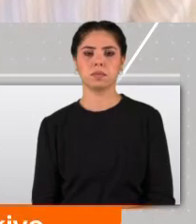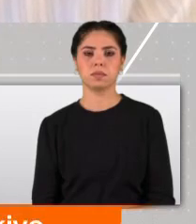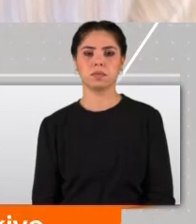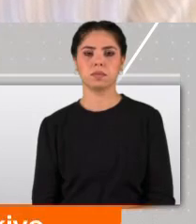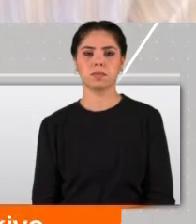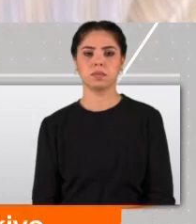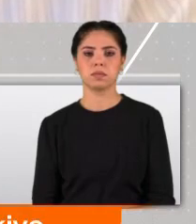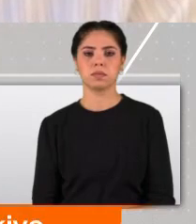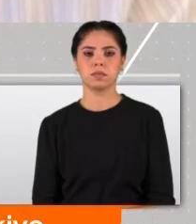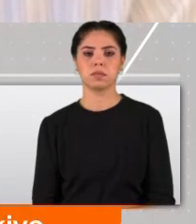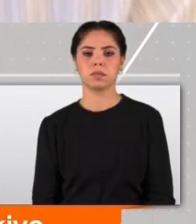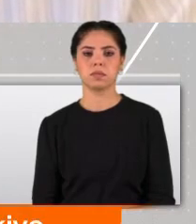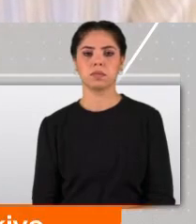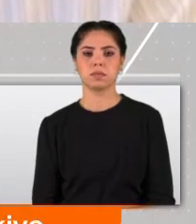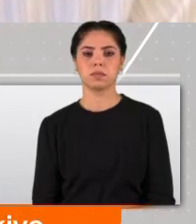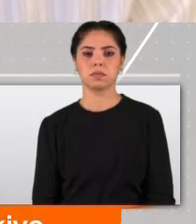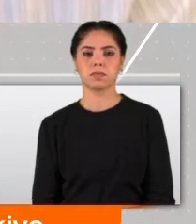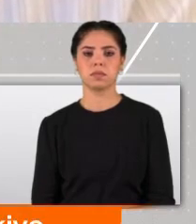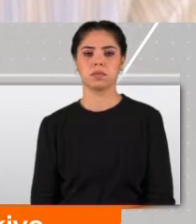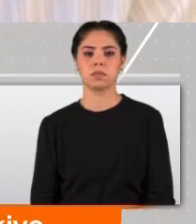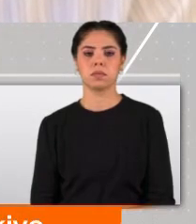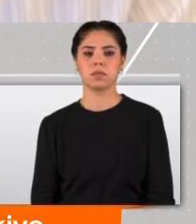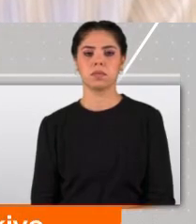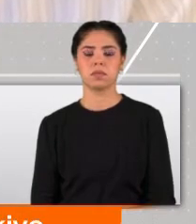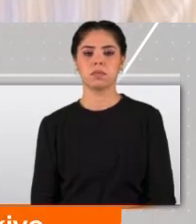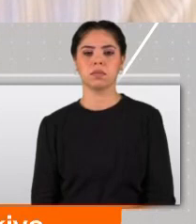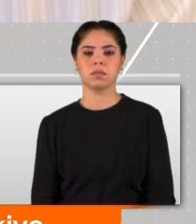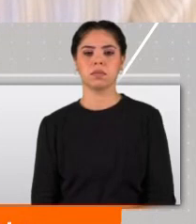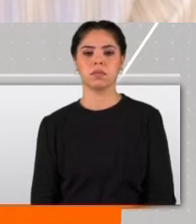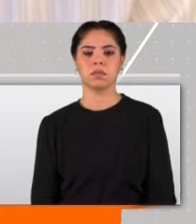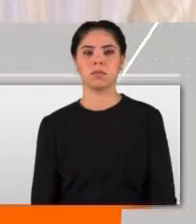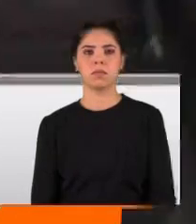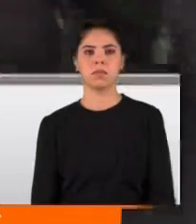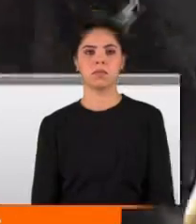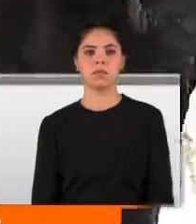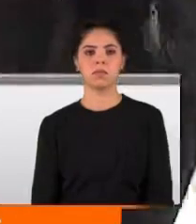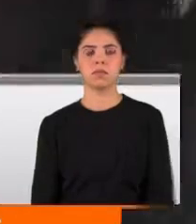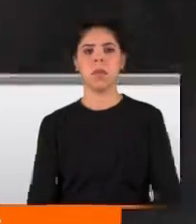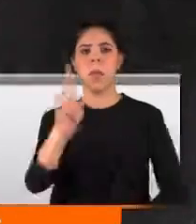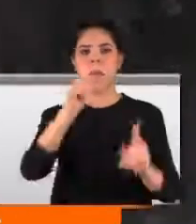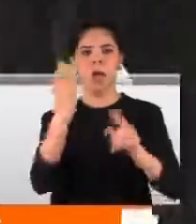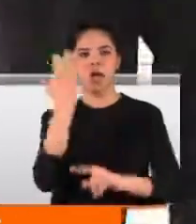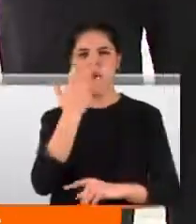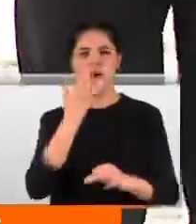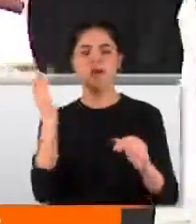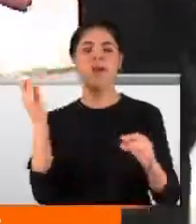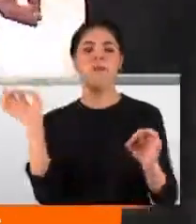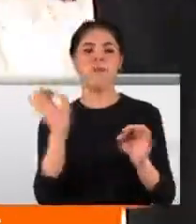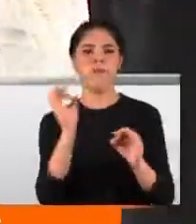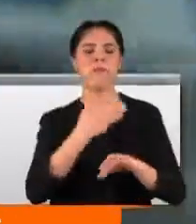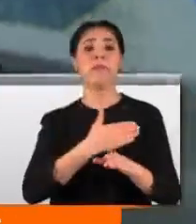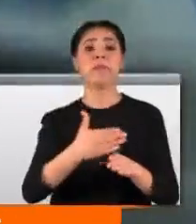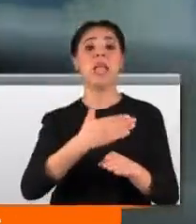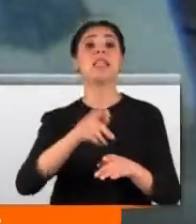para kazanmaya çalışacaklar anlaşılan. 10 bin lira yıllık ücretle hangi geziyi ne için yapmayı planlıyorlar? Bazı okullarsa erken takside